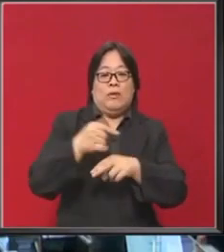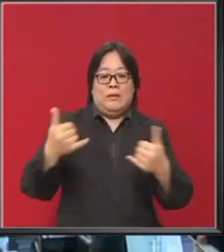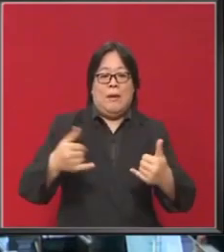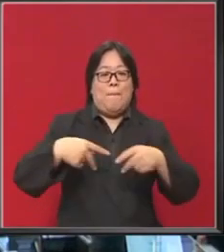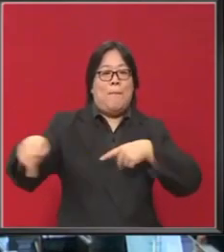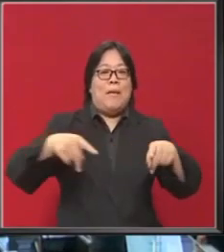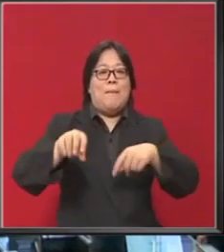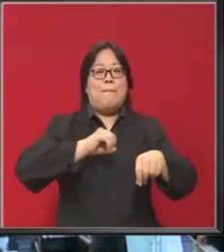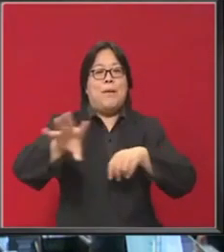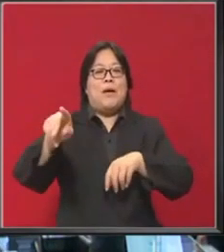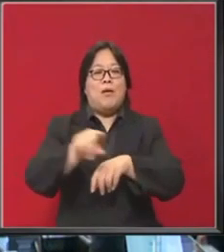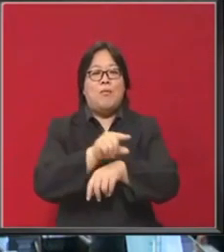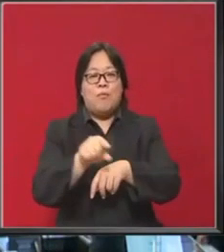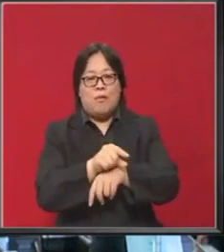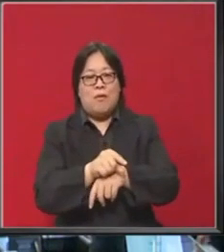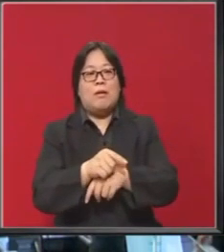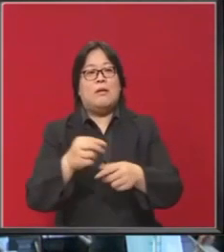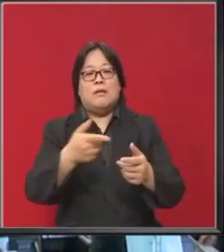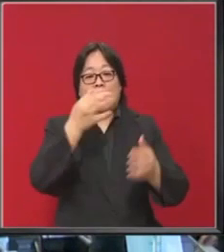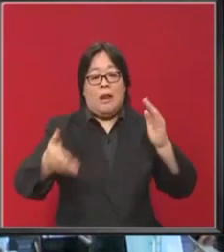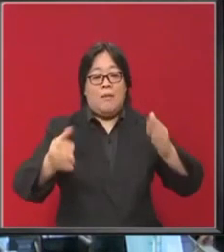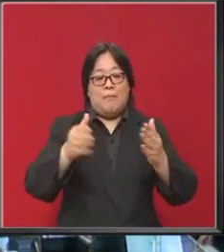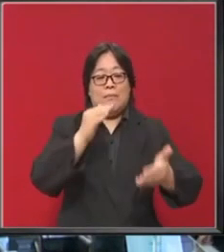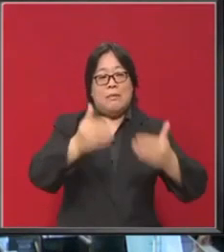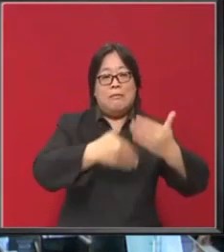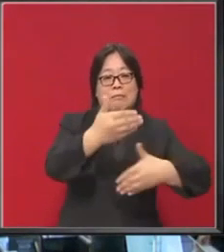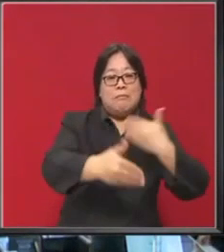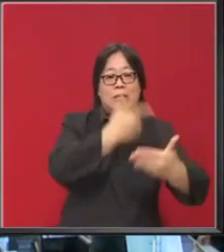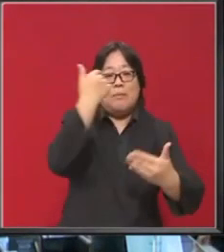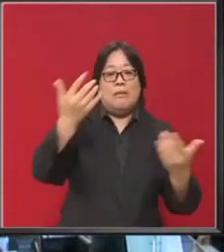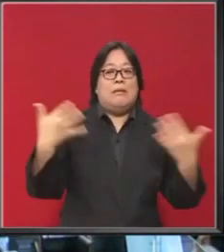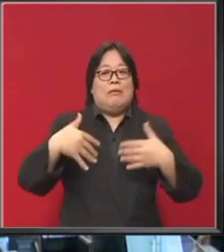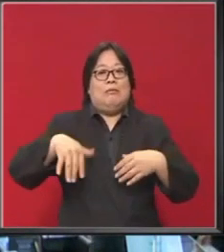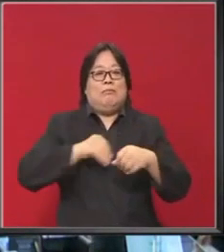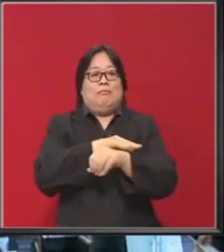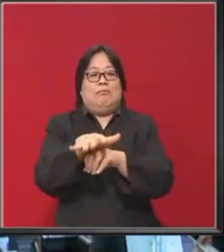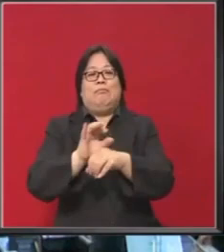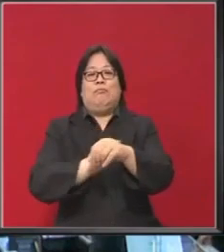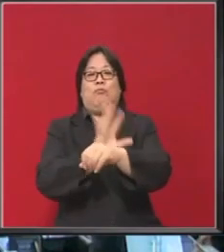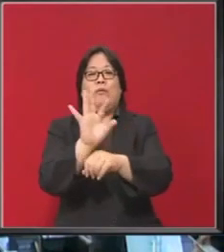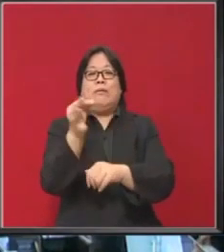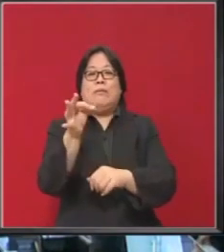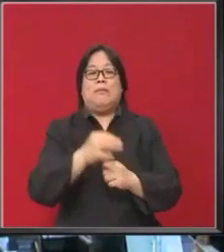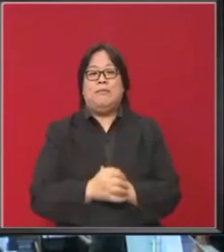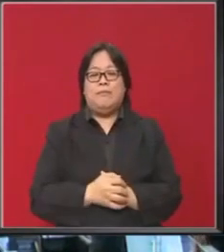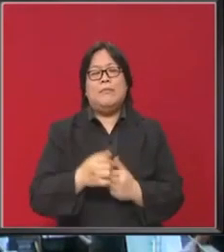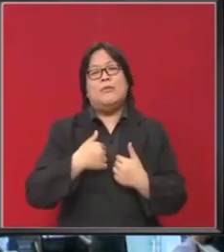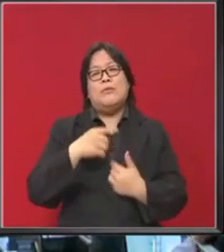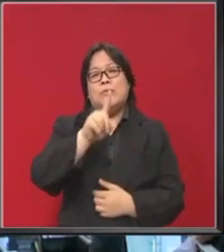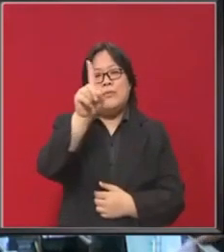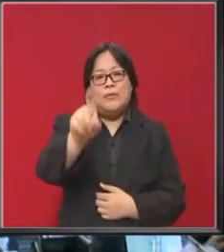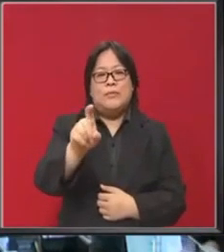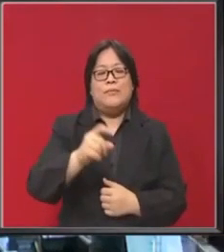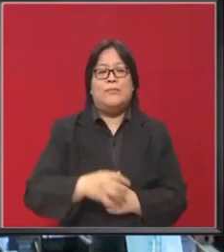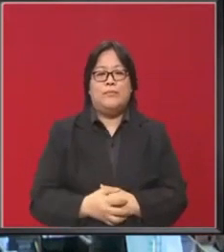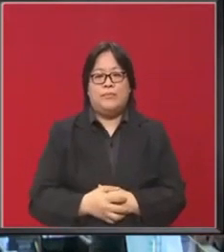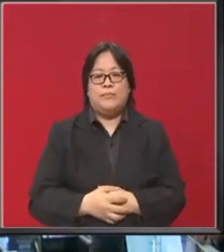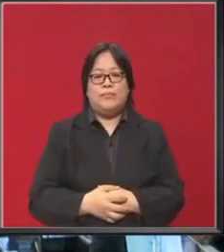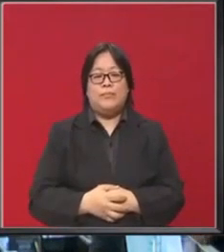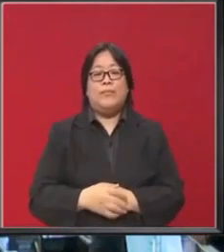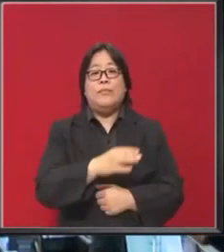plastik pakai buang menggantikan baik yang boleh digital simulacra the takut jangkitan kubik 19 Saya ingin bertanya